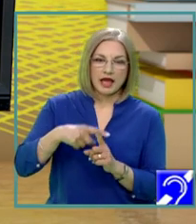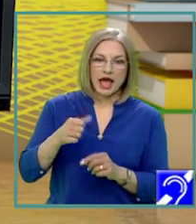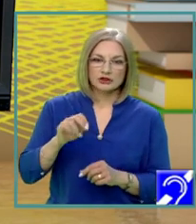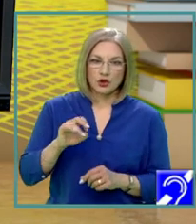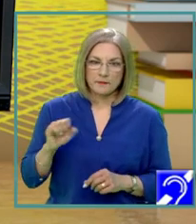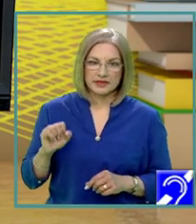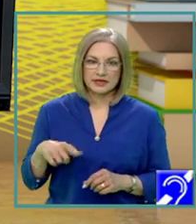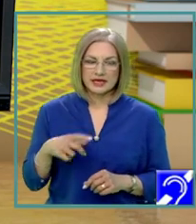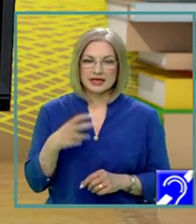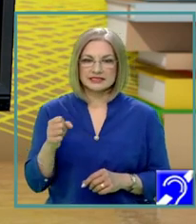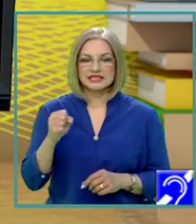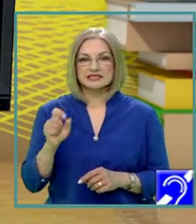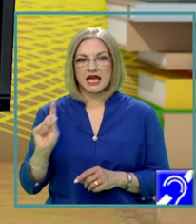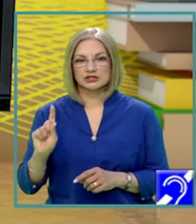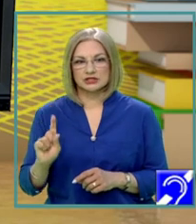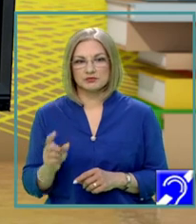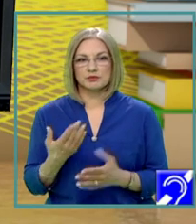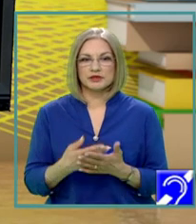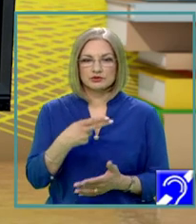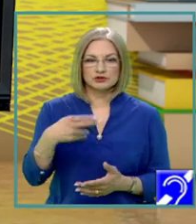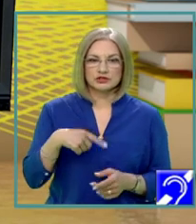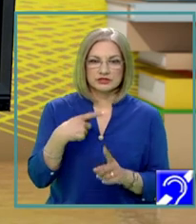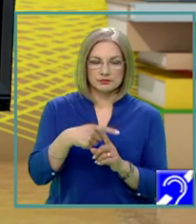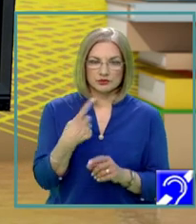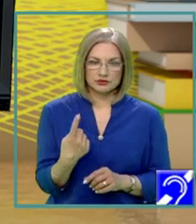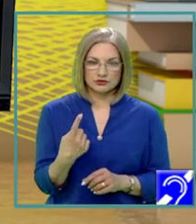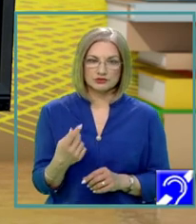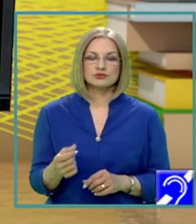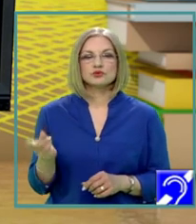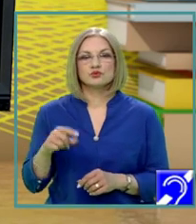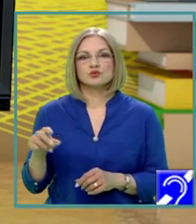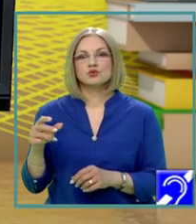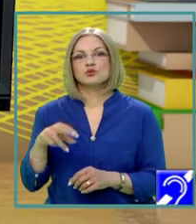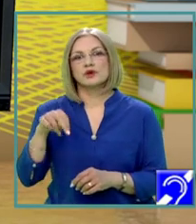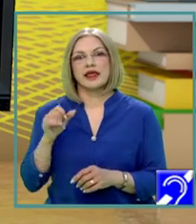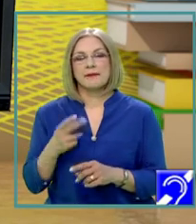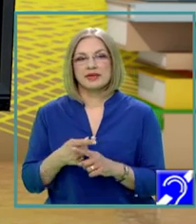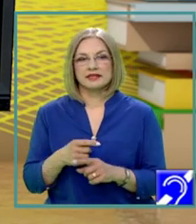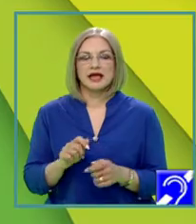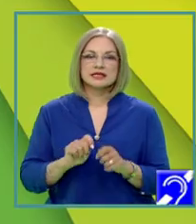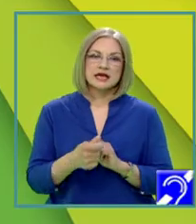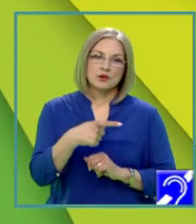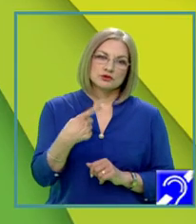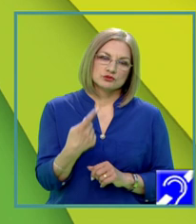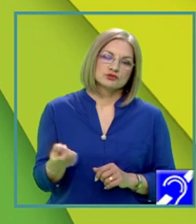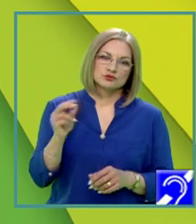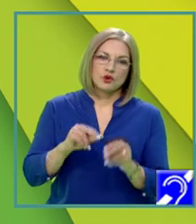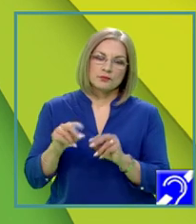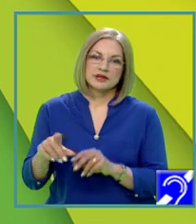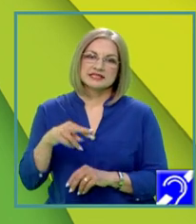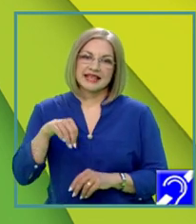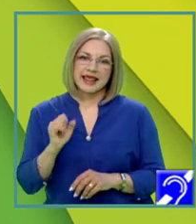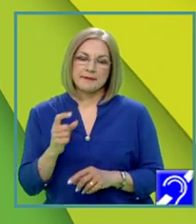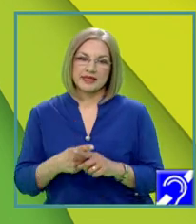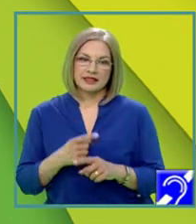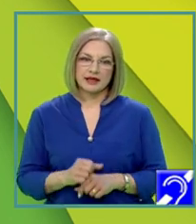electrică pentru hidrogen este plus unu în combinațiile cu nemetalele sau minus 1 în combinațiile cu Metalele al oxigenului